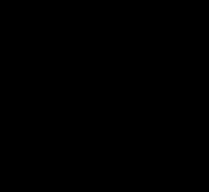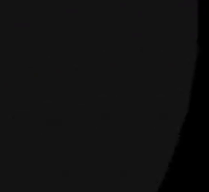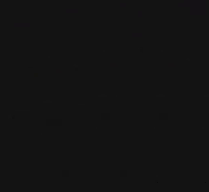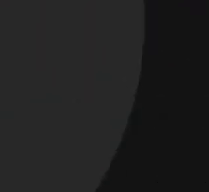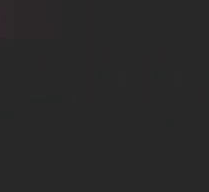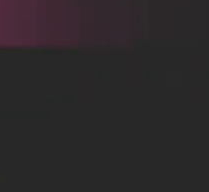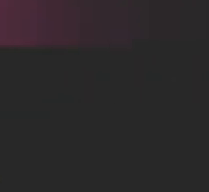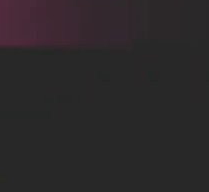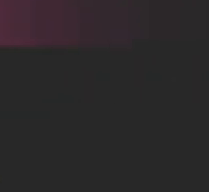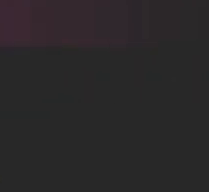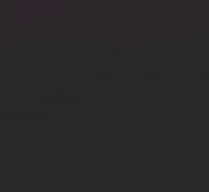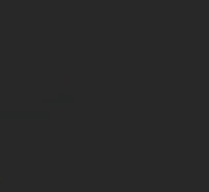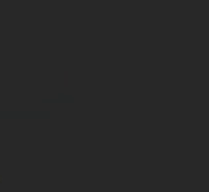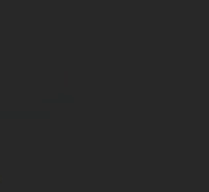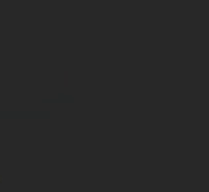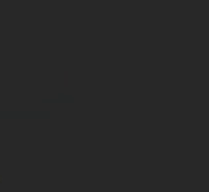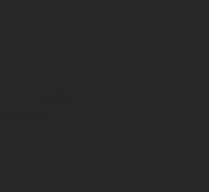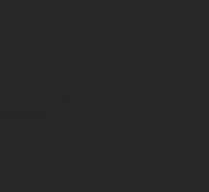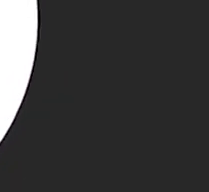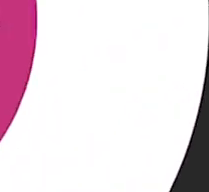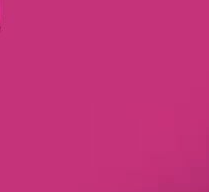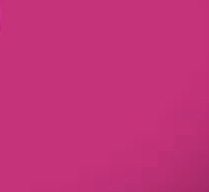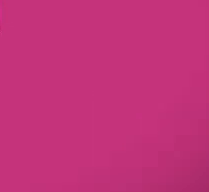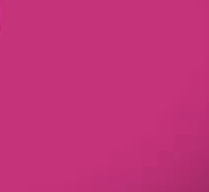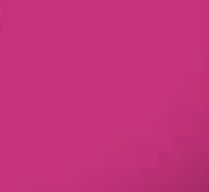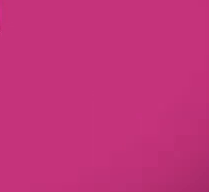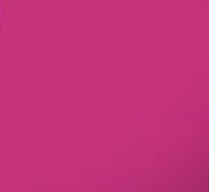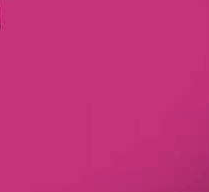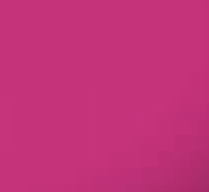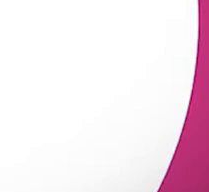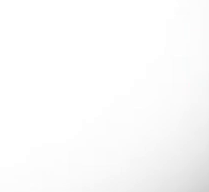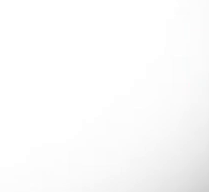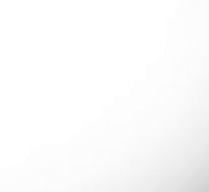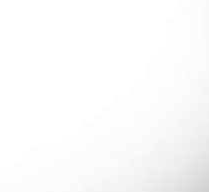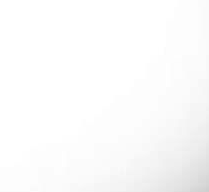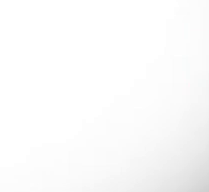Re! Viss ēters ir te!